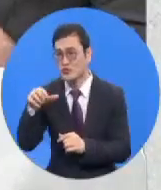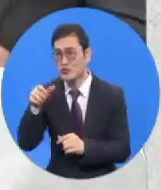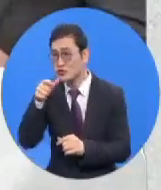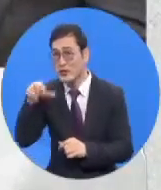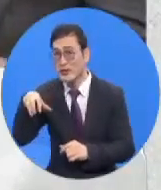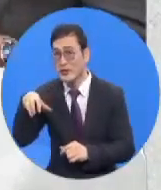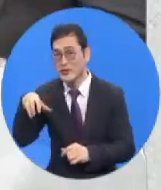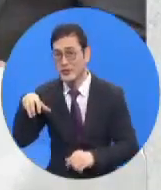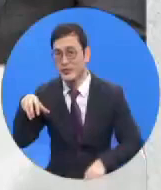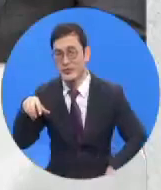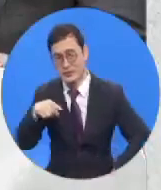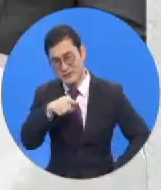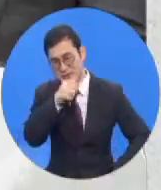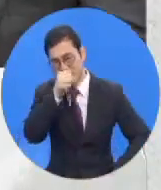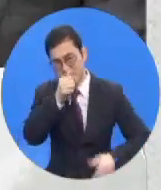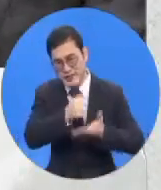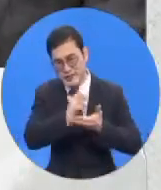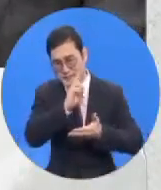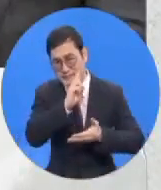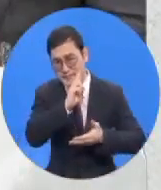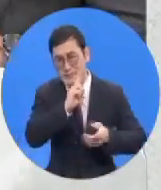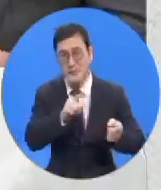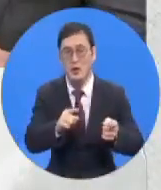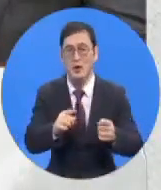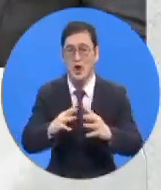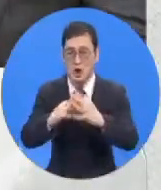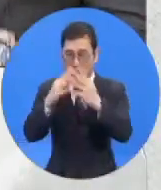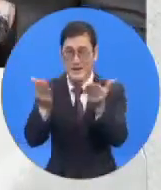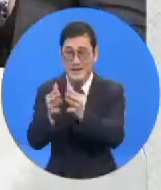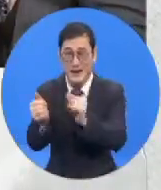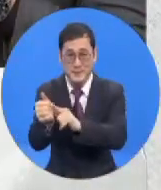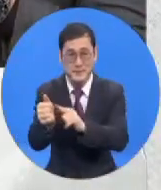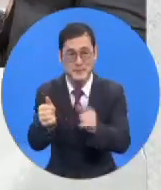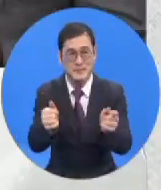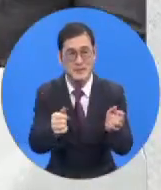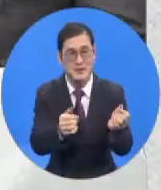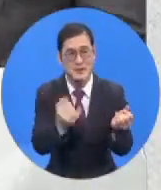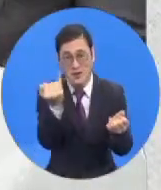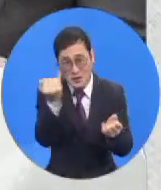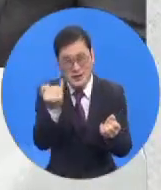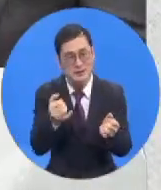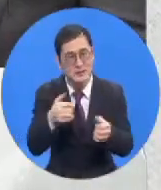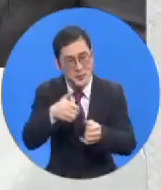씨의 접대, 뇌물, 이런 부분은 다 무죄거나 그